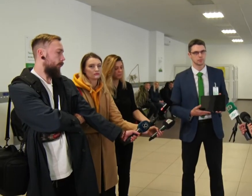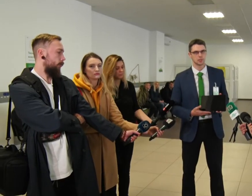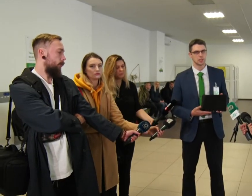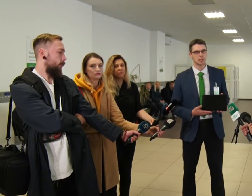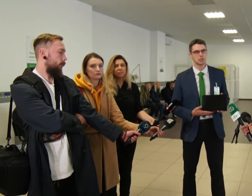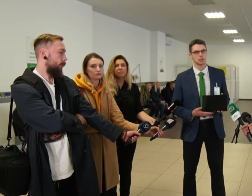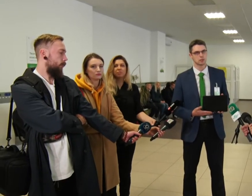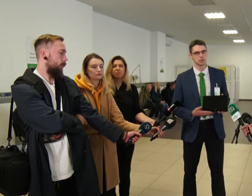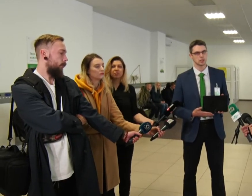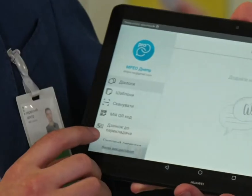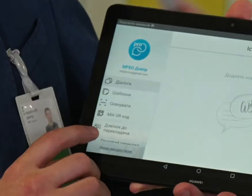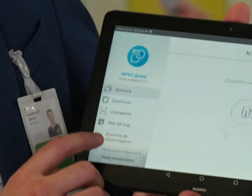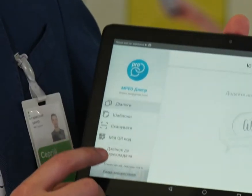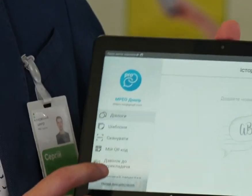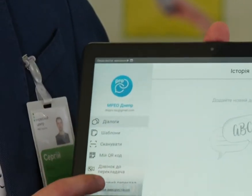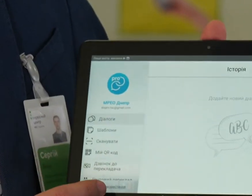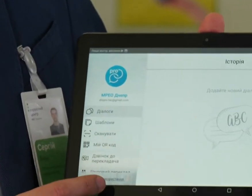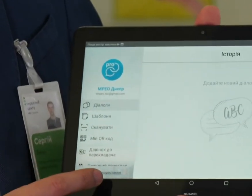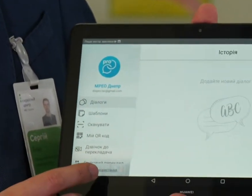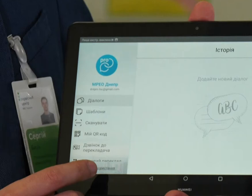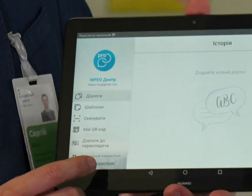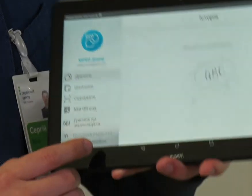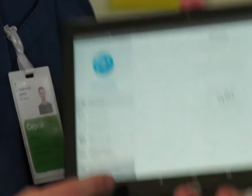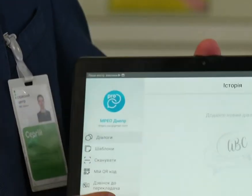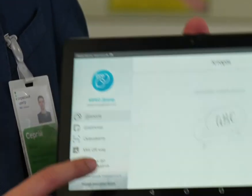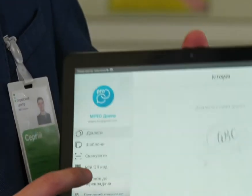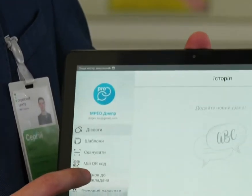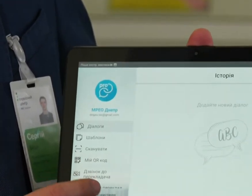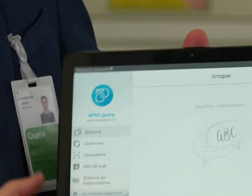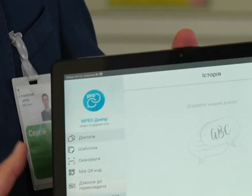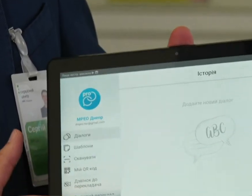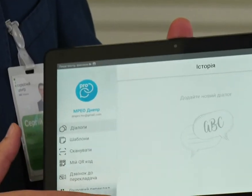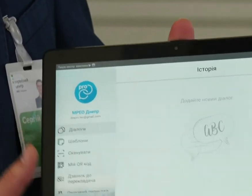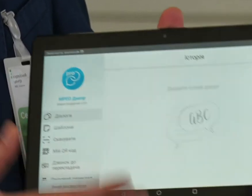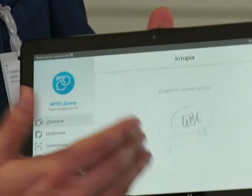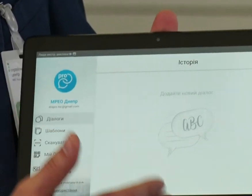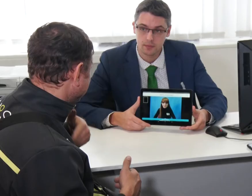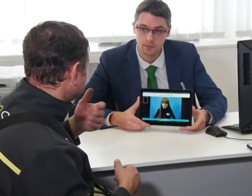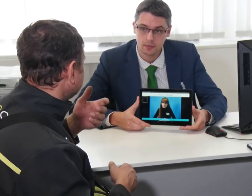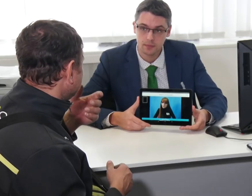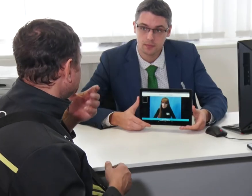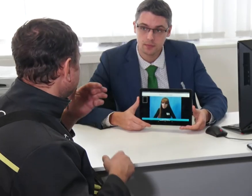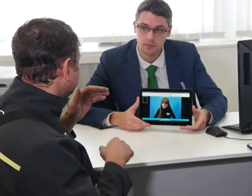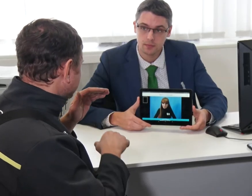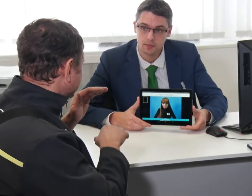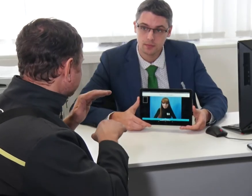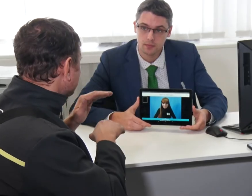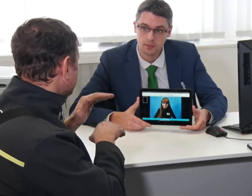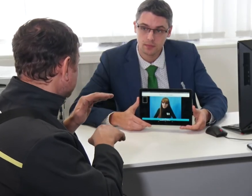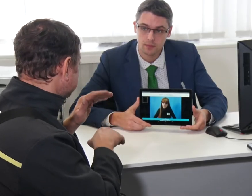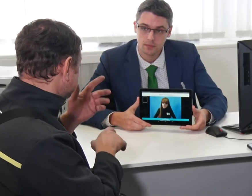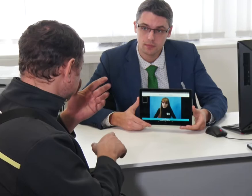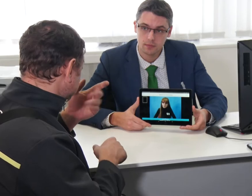тепер достатньо планшету. Консультант натискає на екрані кнопку «Дзвінок перекладачу» та викликає людину, яка за